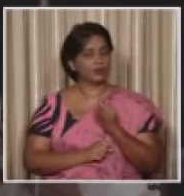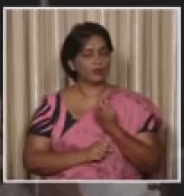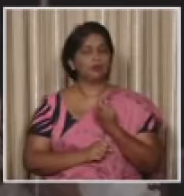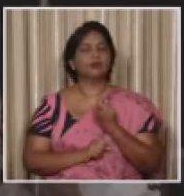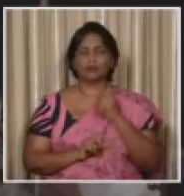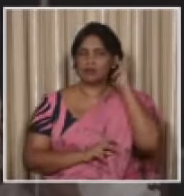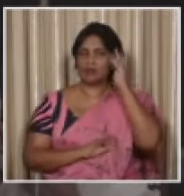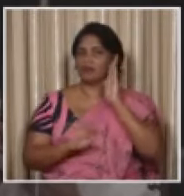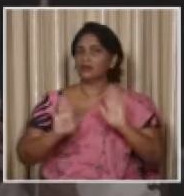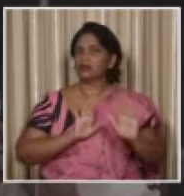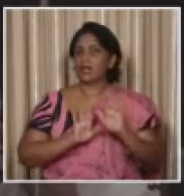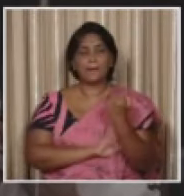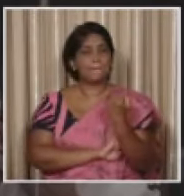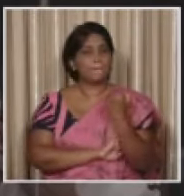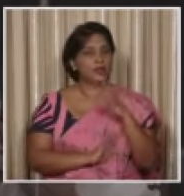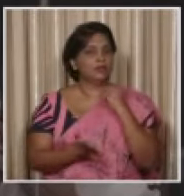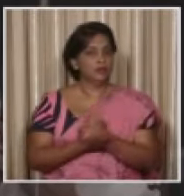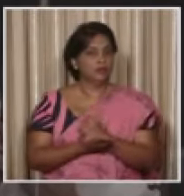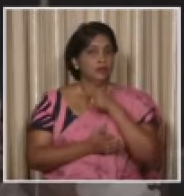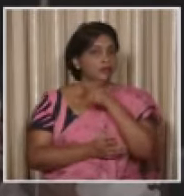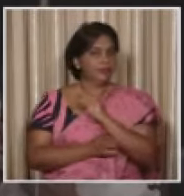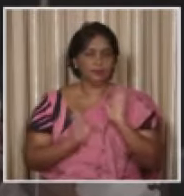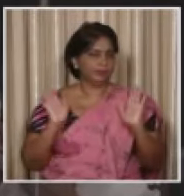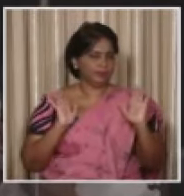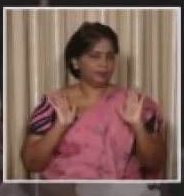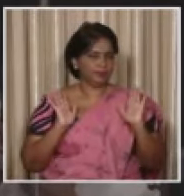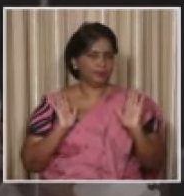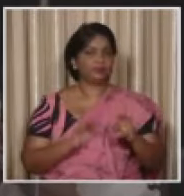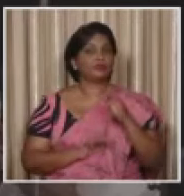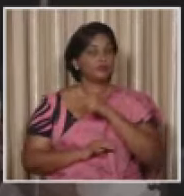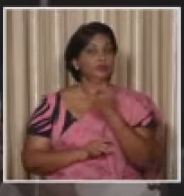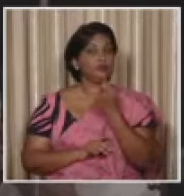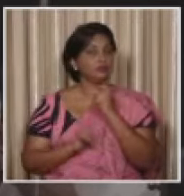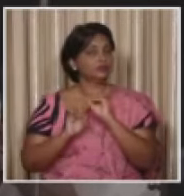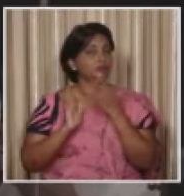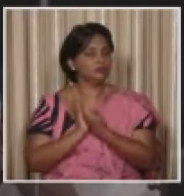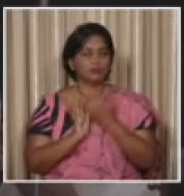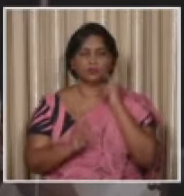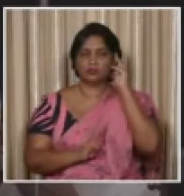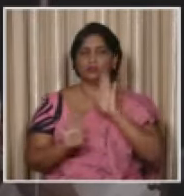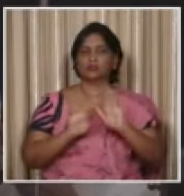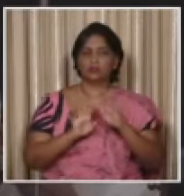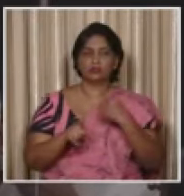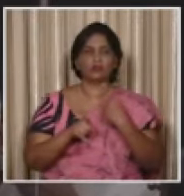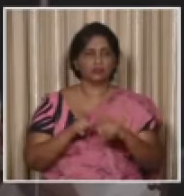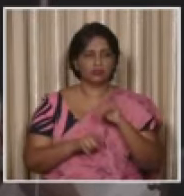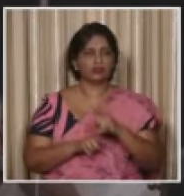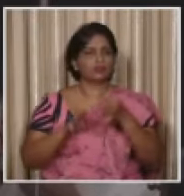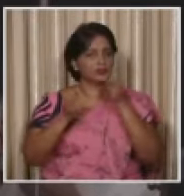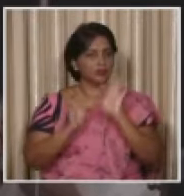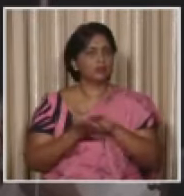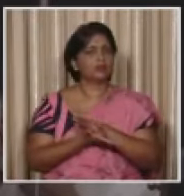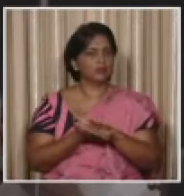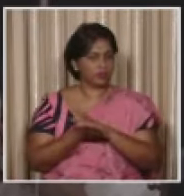රාජ්‍ය මූල්‍ය කළමනාකරණයේ බලය තියෙන්නේ මහා බැංකුවට නෙවෙයි. ඔවුන් මුදල් ප්‍රතිපත්තිය කළමනාකරණය කරනවා. ඒක නිවැරදි විය යුතුයි.